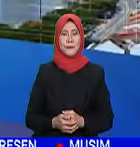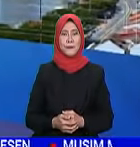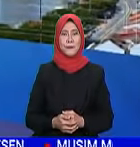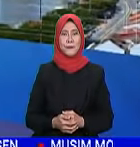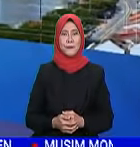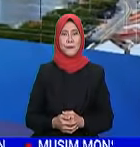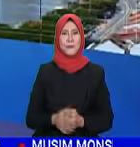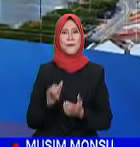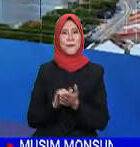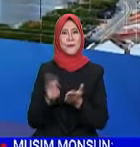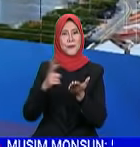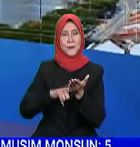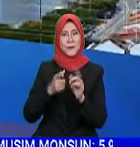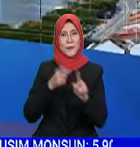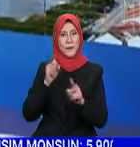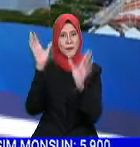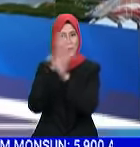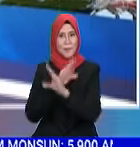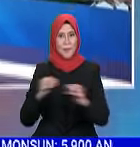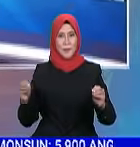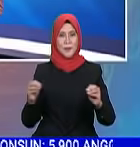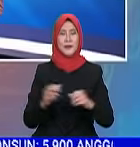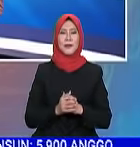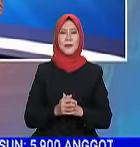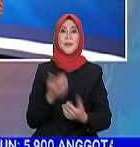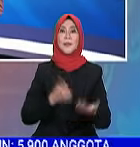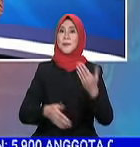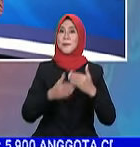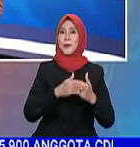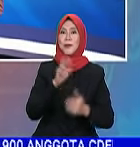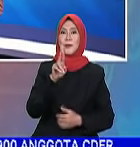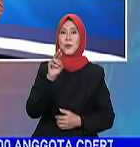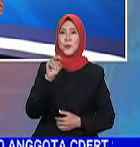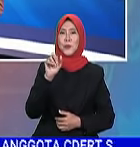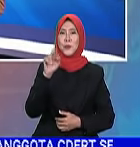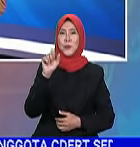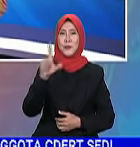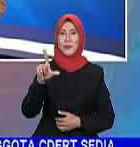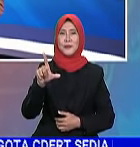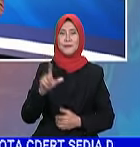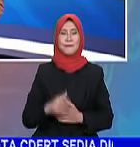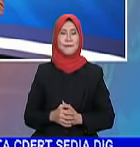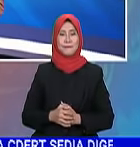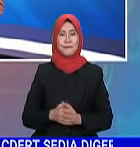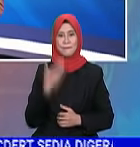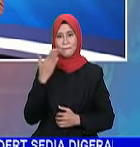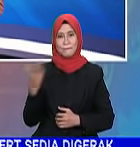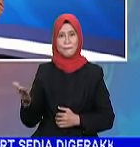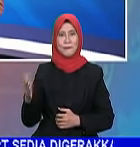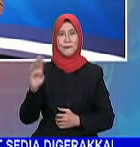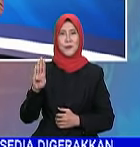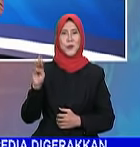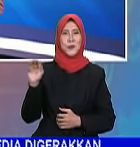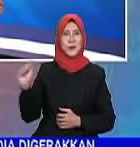Baik saudara, sekian perkembangan berita dari Sarawak. Kita kembali bersama Nurul di Angkasa Puri. Silakan Nurul. Terima kasih Bu Mawin di